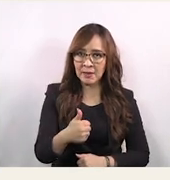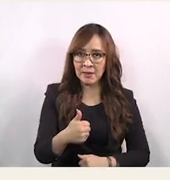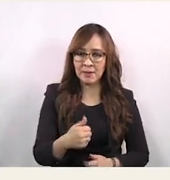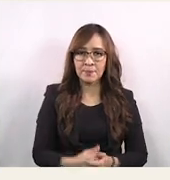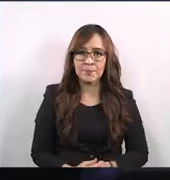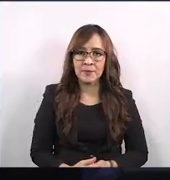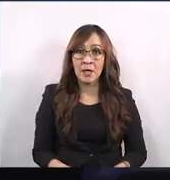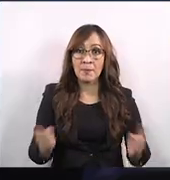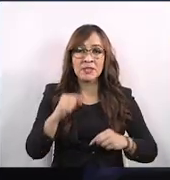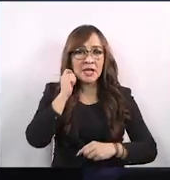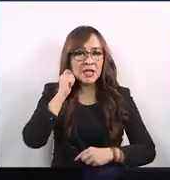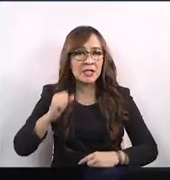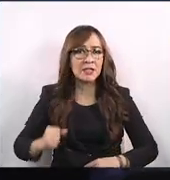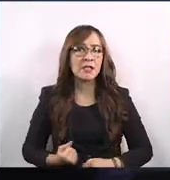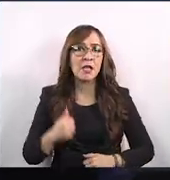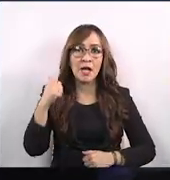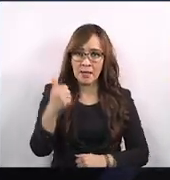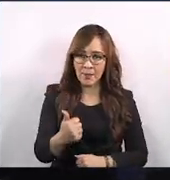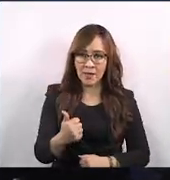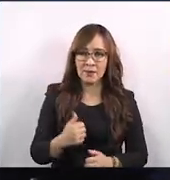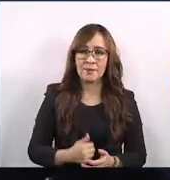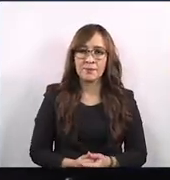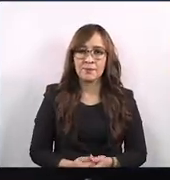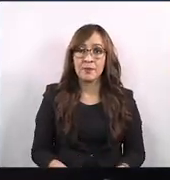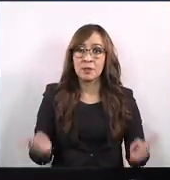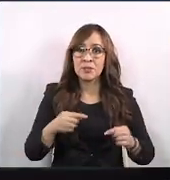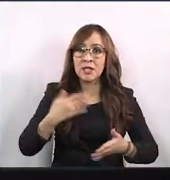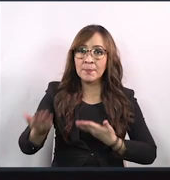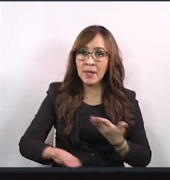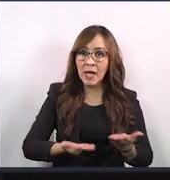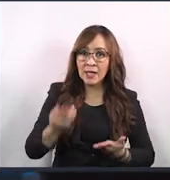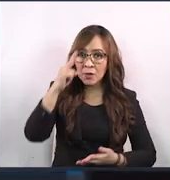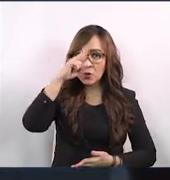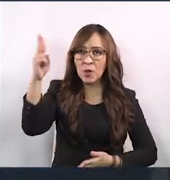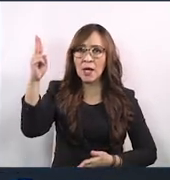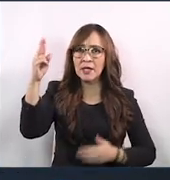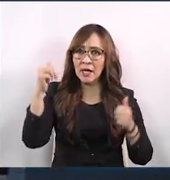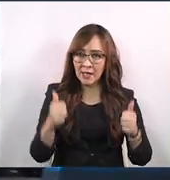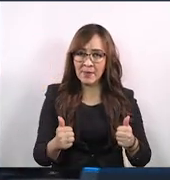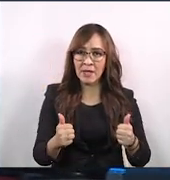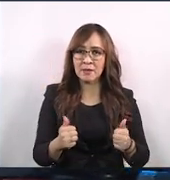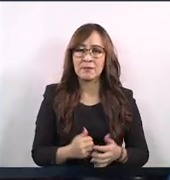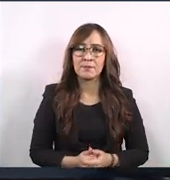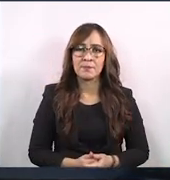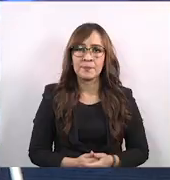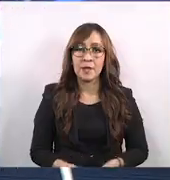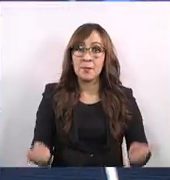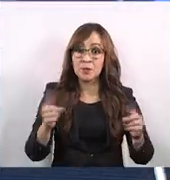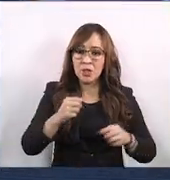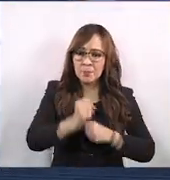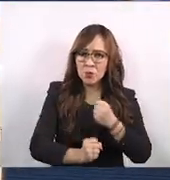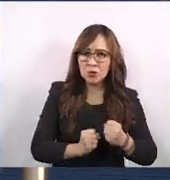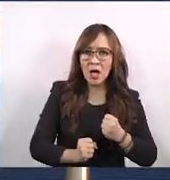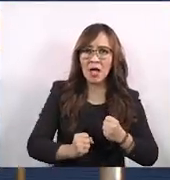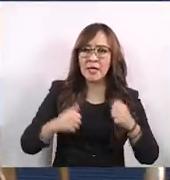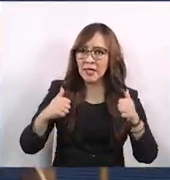menjadi ibu rumah tangga yang luar biasa buat anak-anaknya untuk menjadi pelayan-pelayan Tuhan yang luar biasa bahkan juga untuk